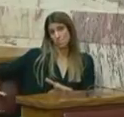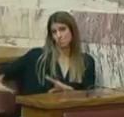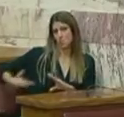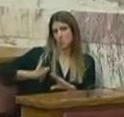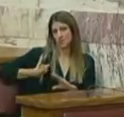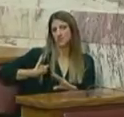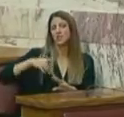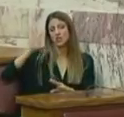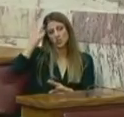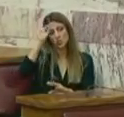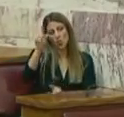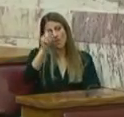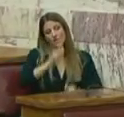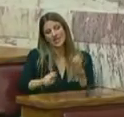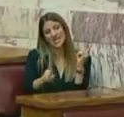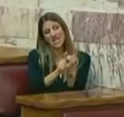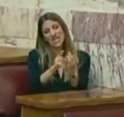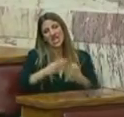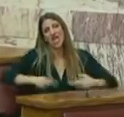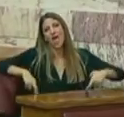τη σύσταση Εξεταστικής Επιτροπής,